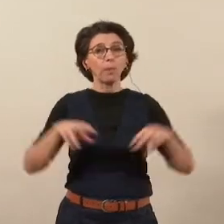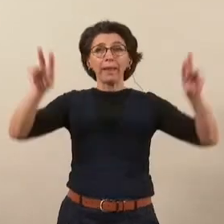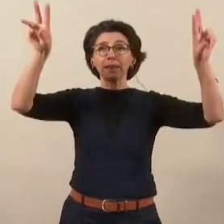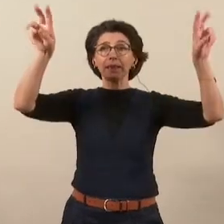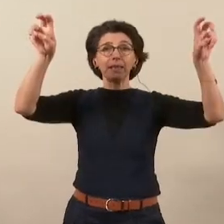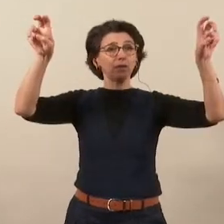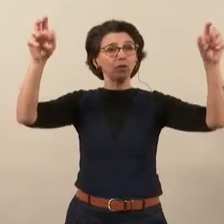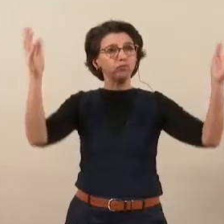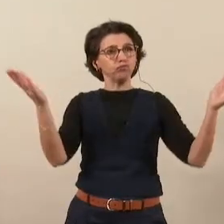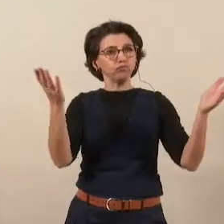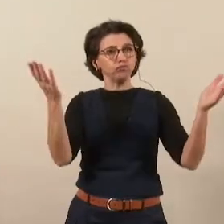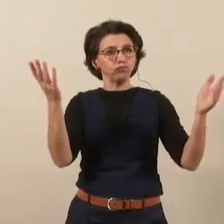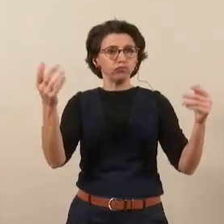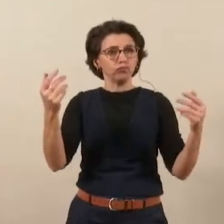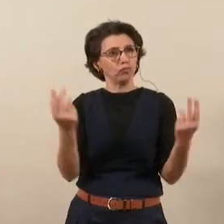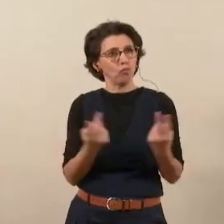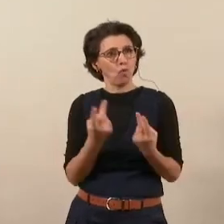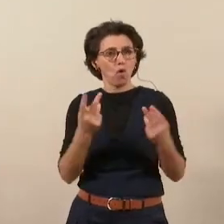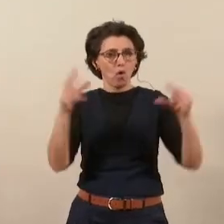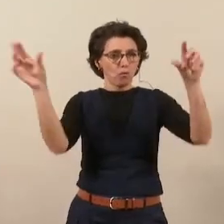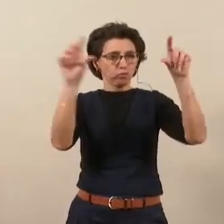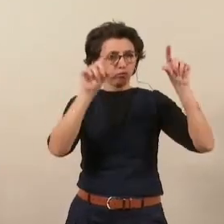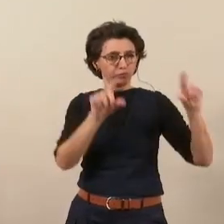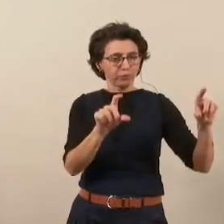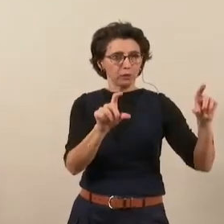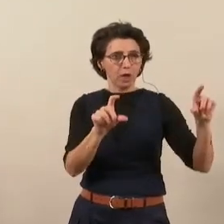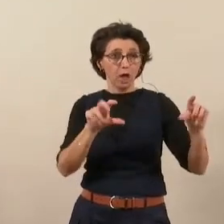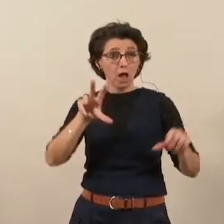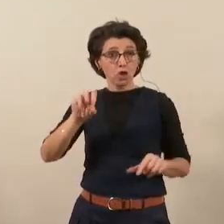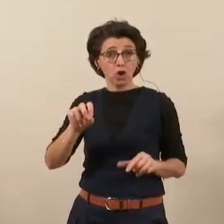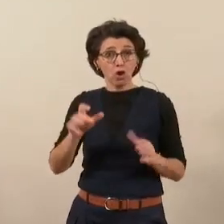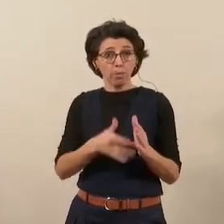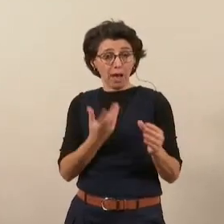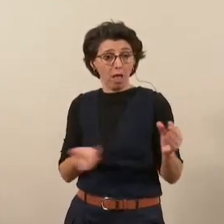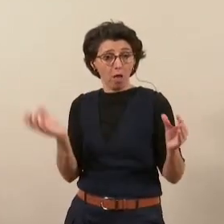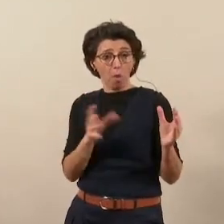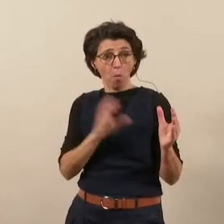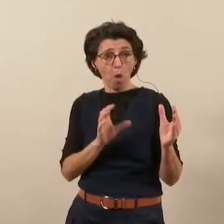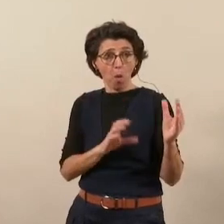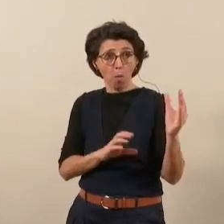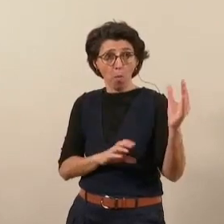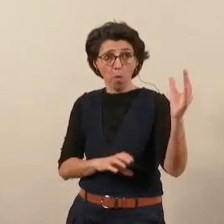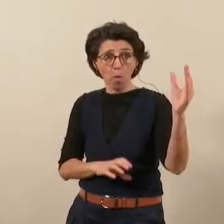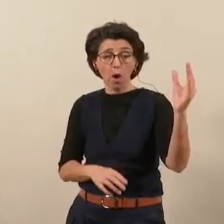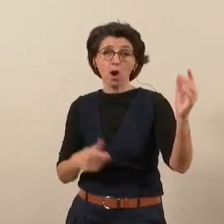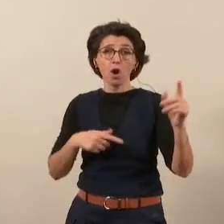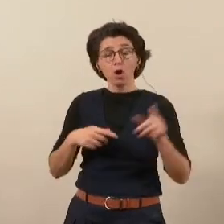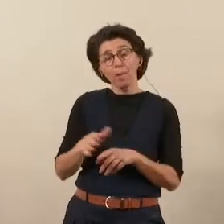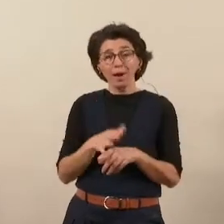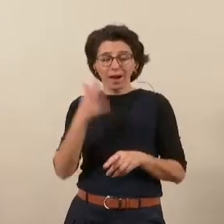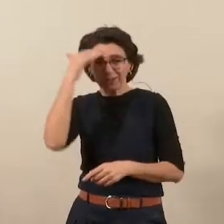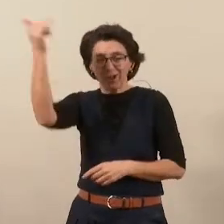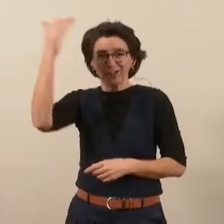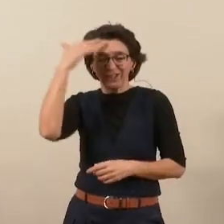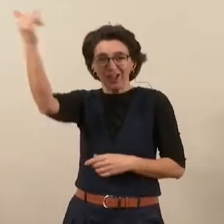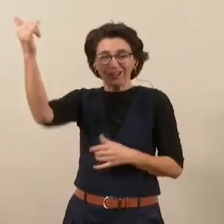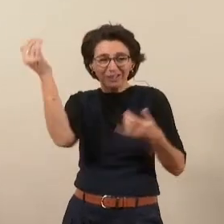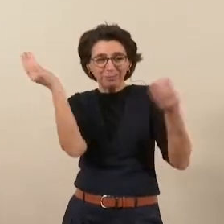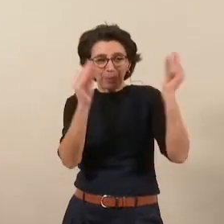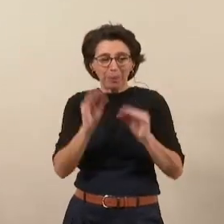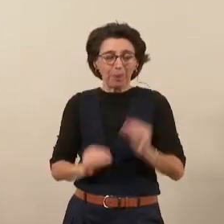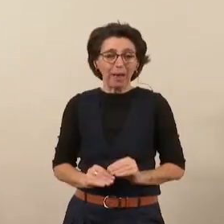30 pages de remplissage dans lesquelles vous glissez toutes vos marottes idéologiques. Il faudrait des heures pour déconstruire